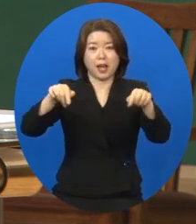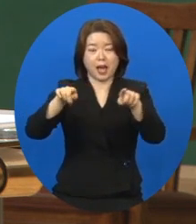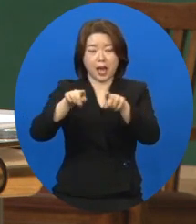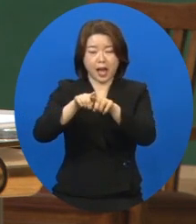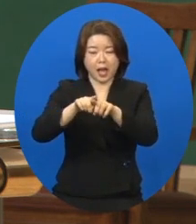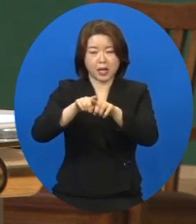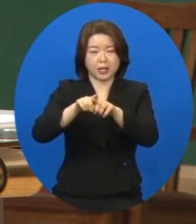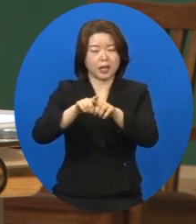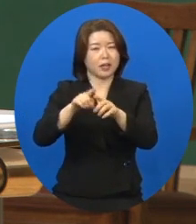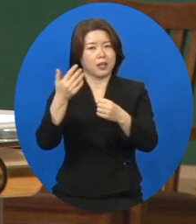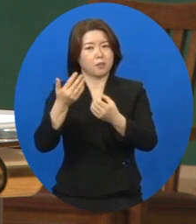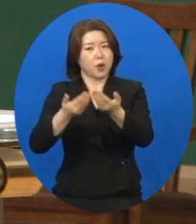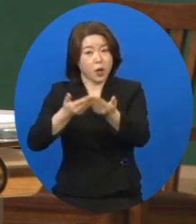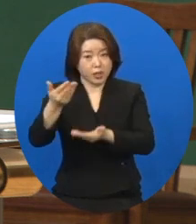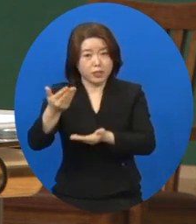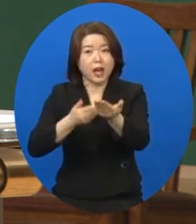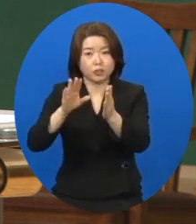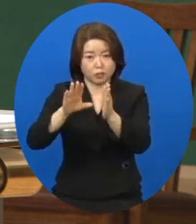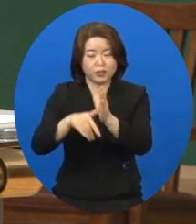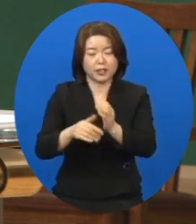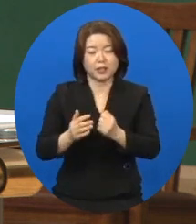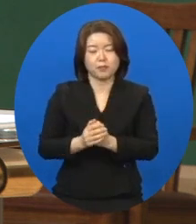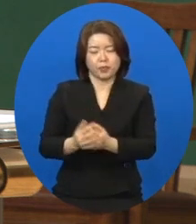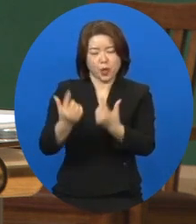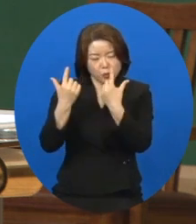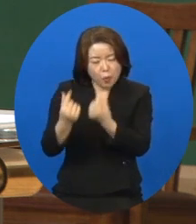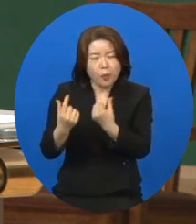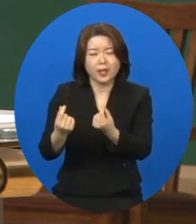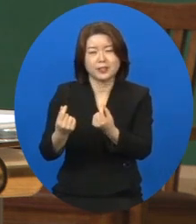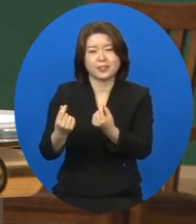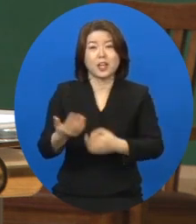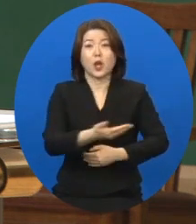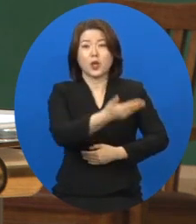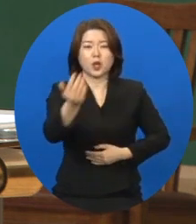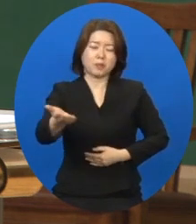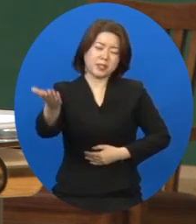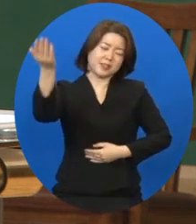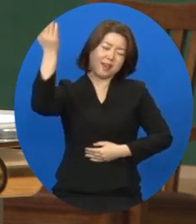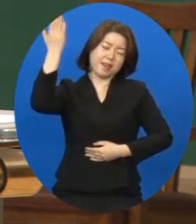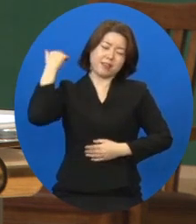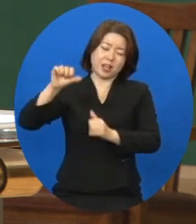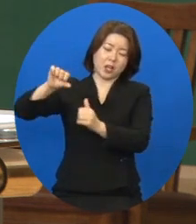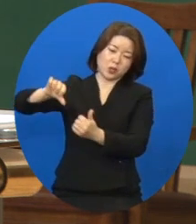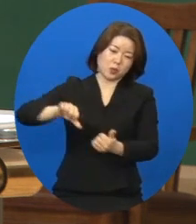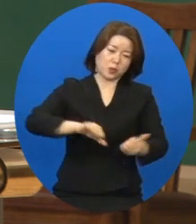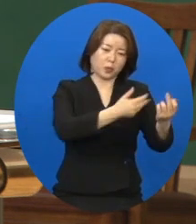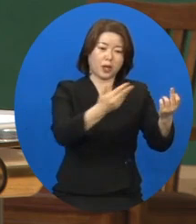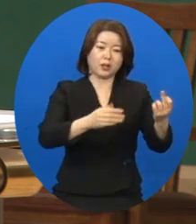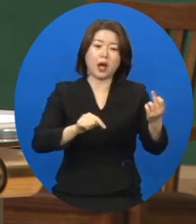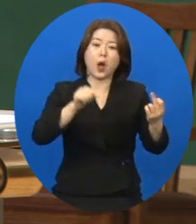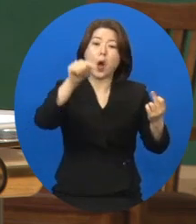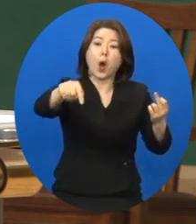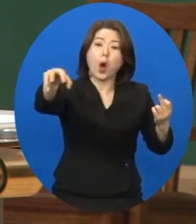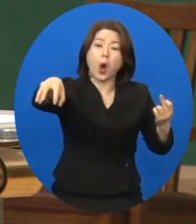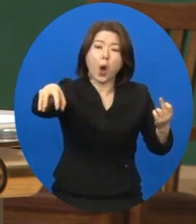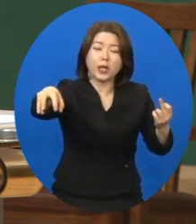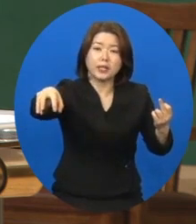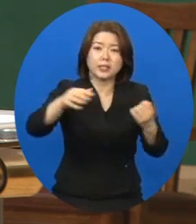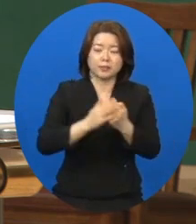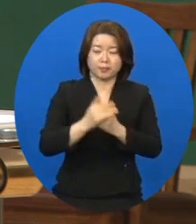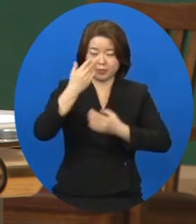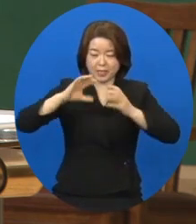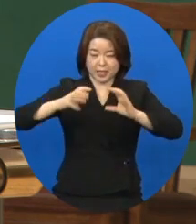은혜를 나눌 때 동일하게 여러분이 그때 요단강 동쪽편에 있었던 이스라엘 백성들